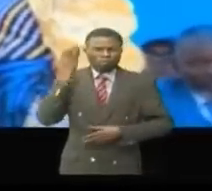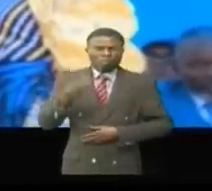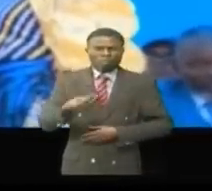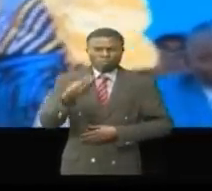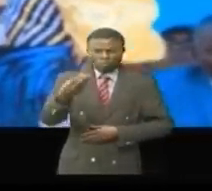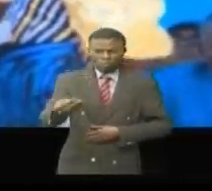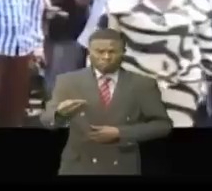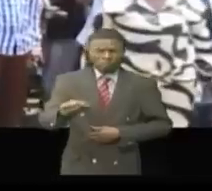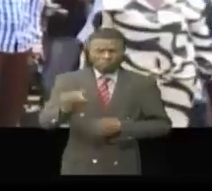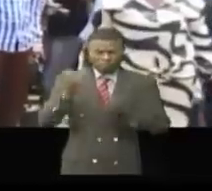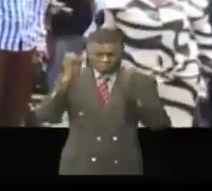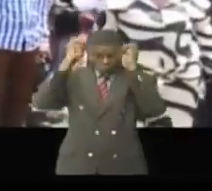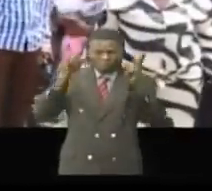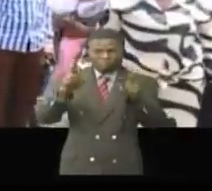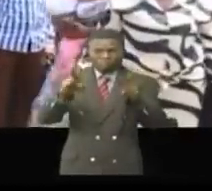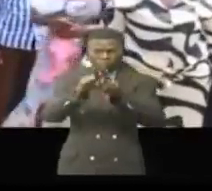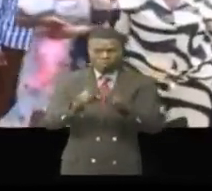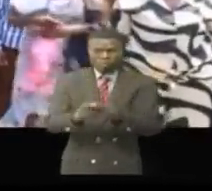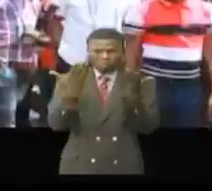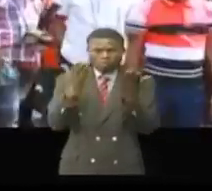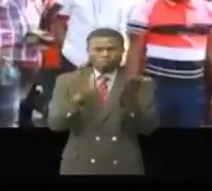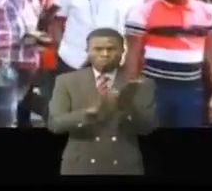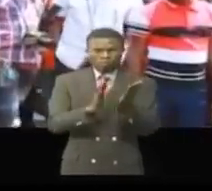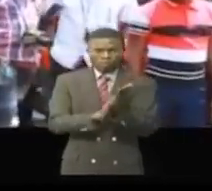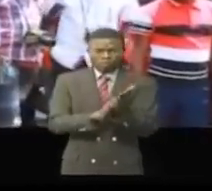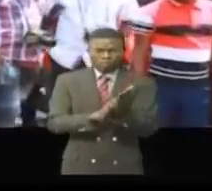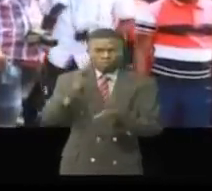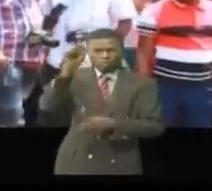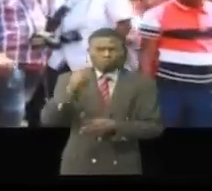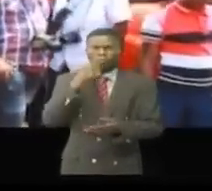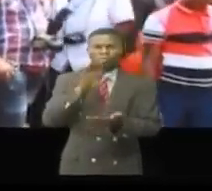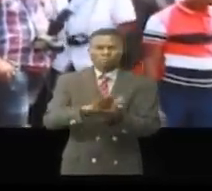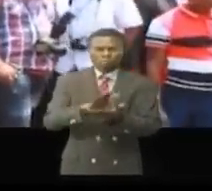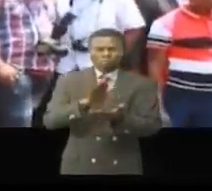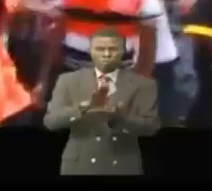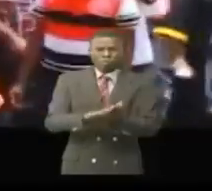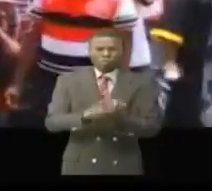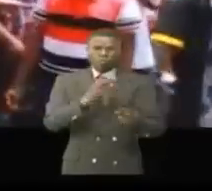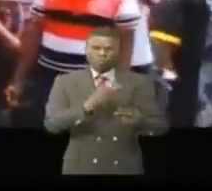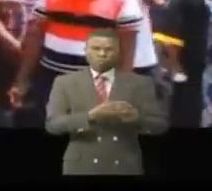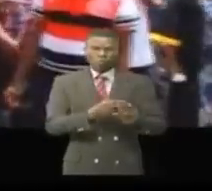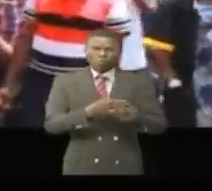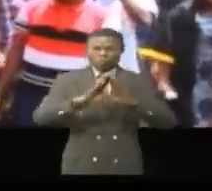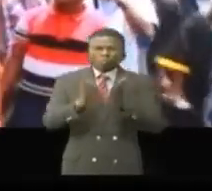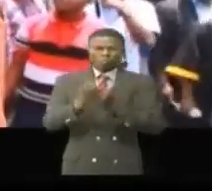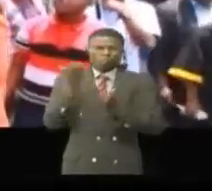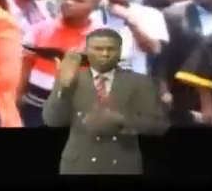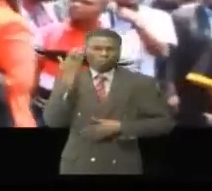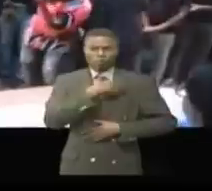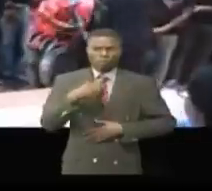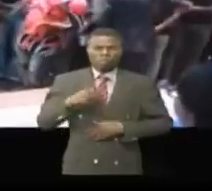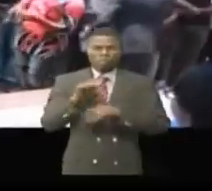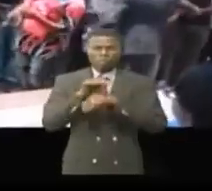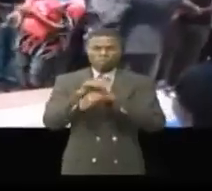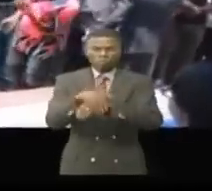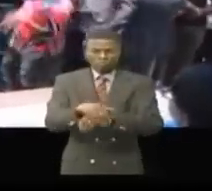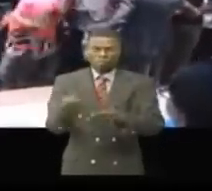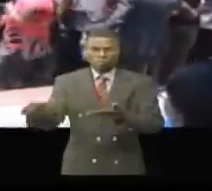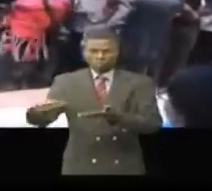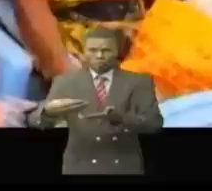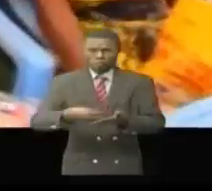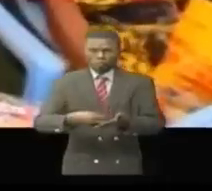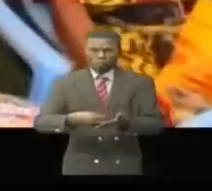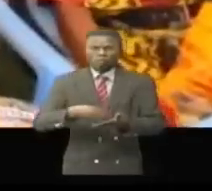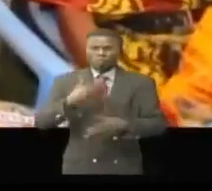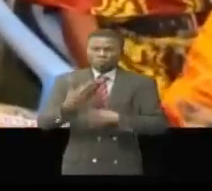C'est l'éducation et l'instruction. Une mention de félicitations réservée à tous les parents pour leur engagement et contribution dans